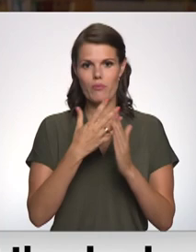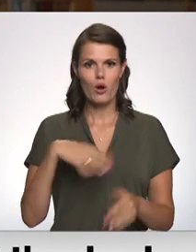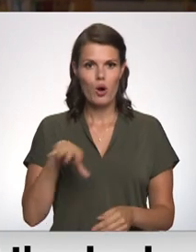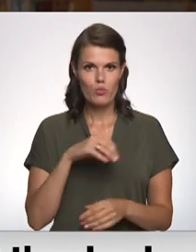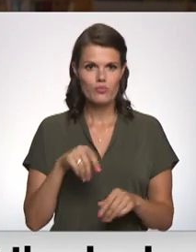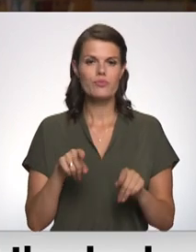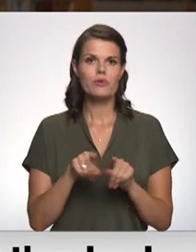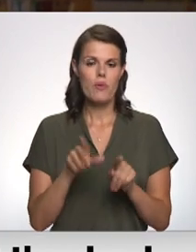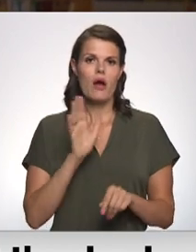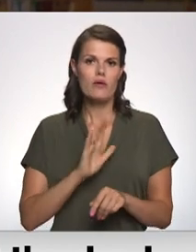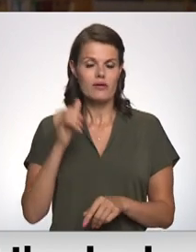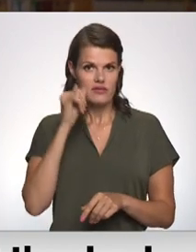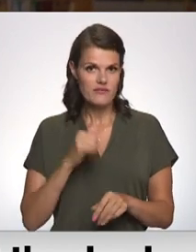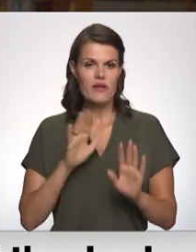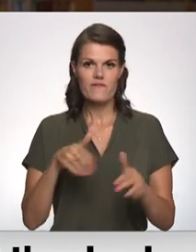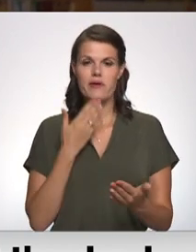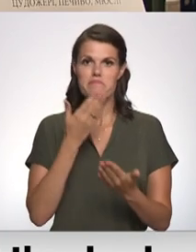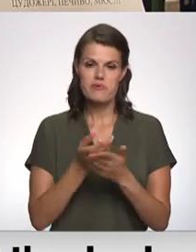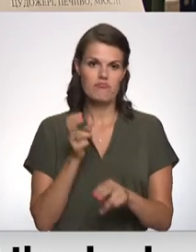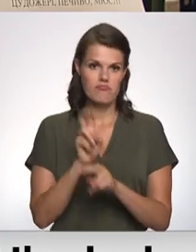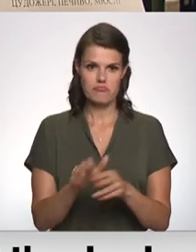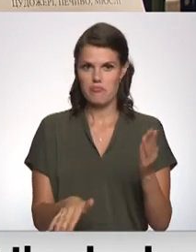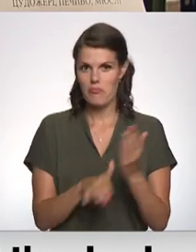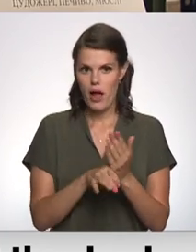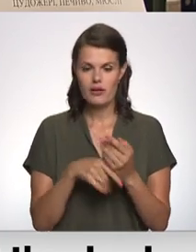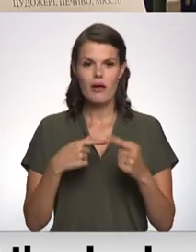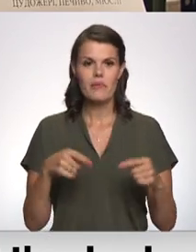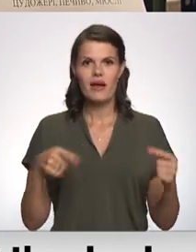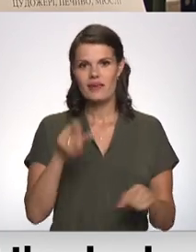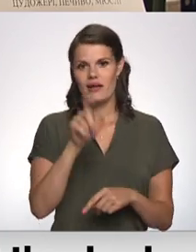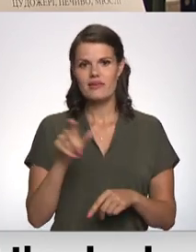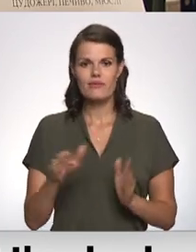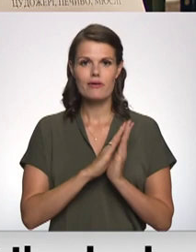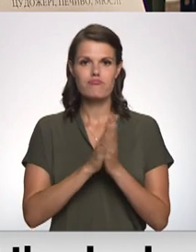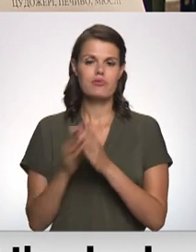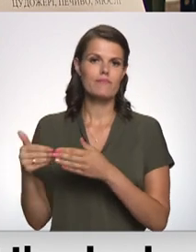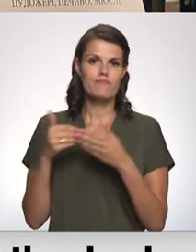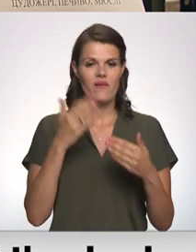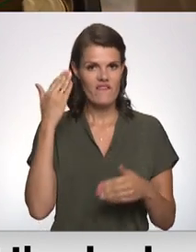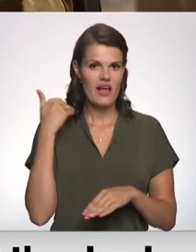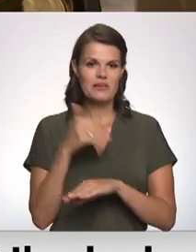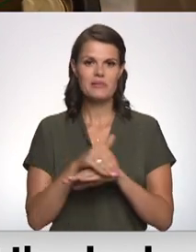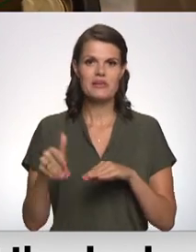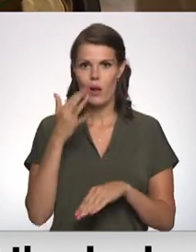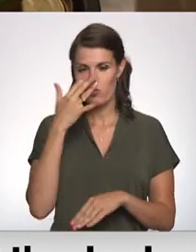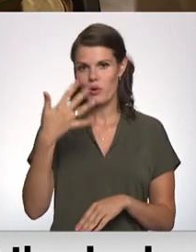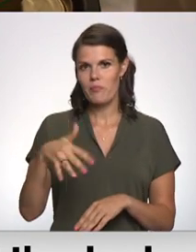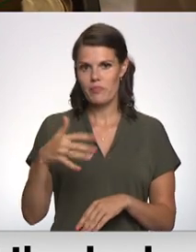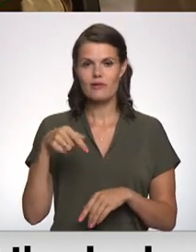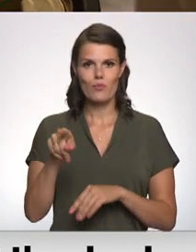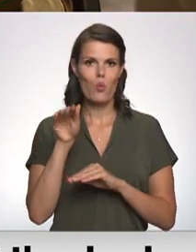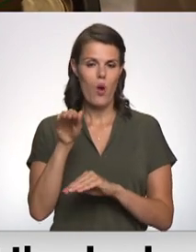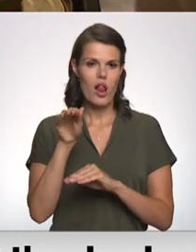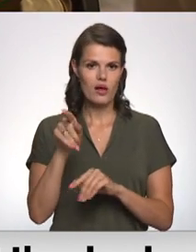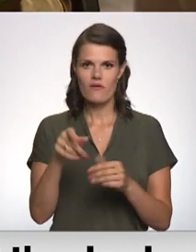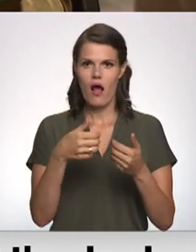joprojām gaidam, zvaniet, piesakieties, nākiet mums palīgā. Preces iedzīvotāji aicināt nest uz Ventspils ielu 50, kur atrodas biedrības noliktava.